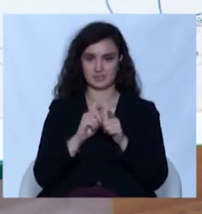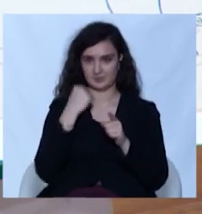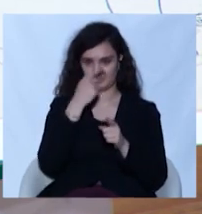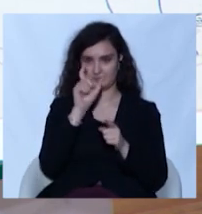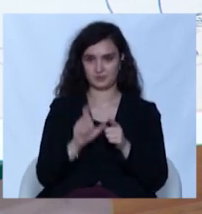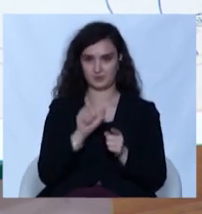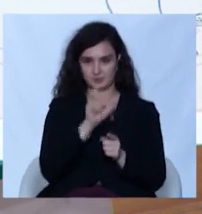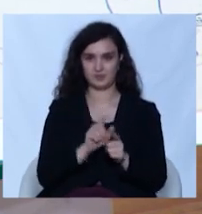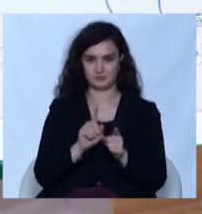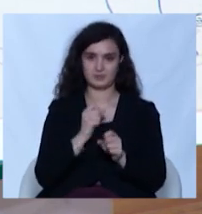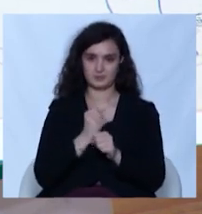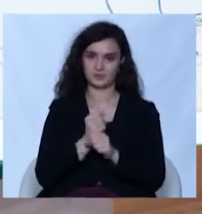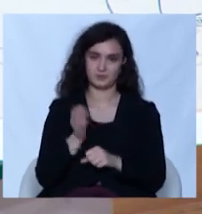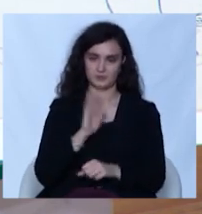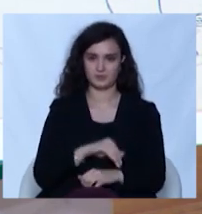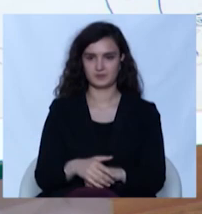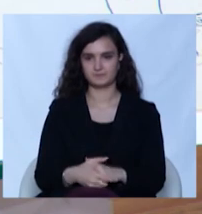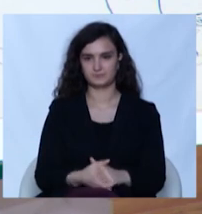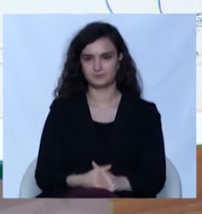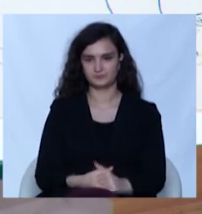მოდი გავუკეთოთ.